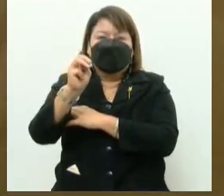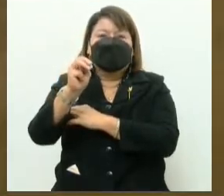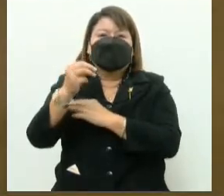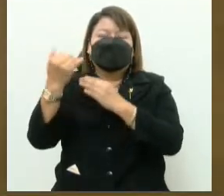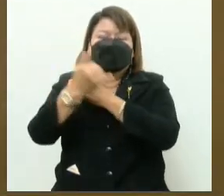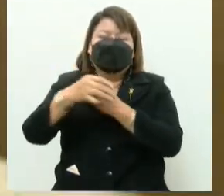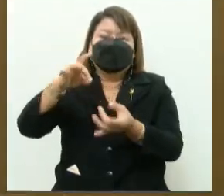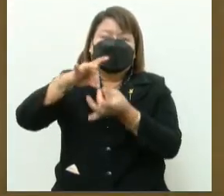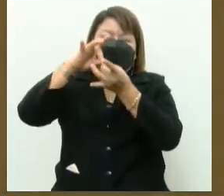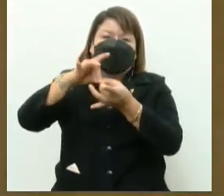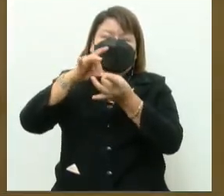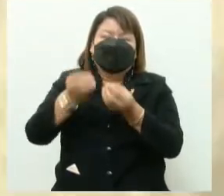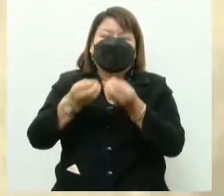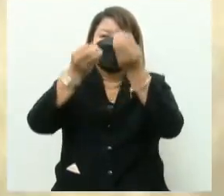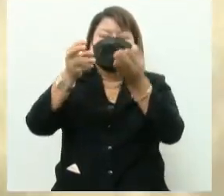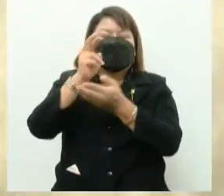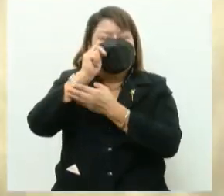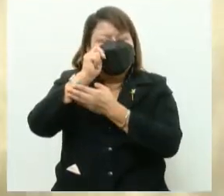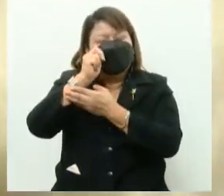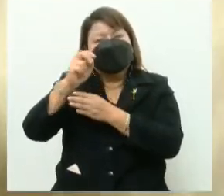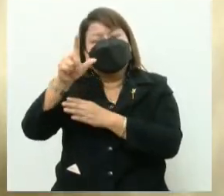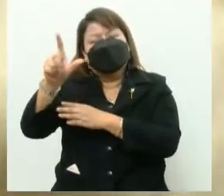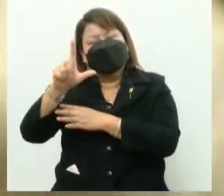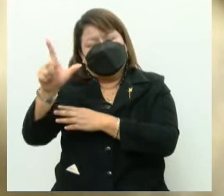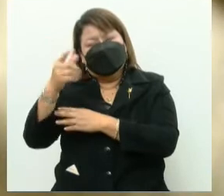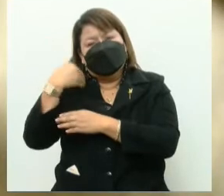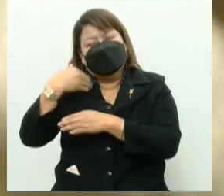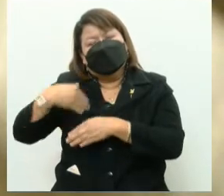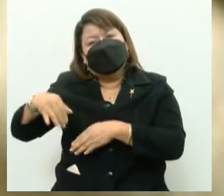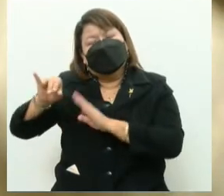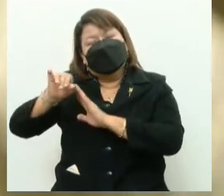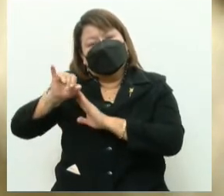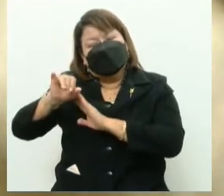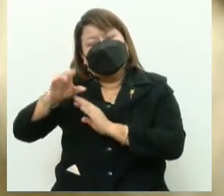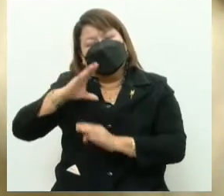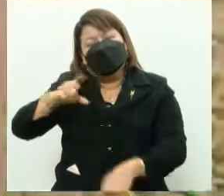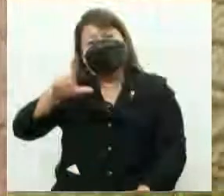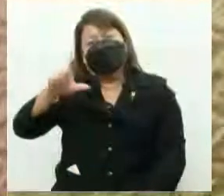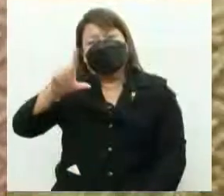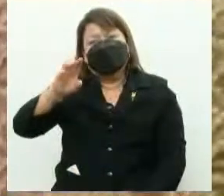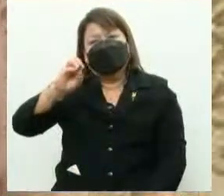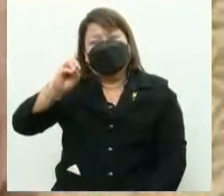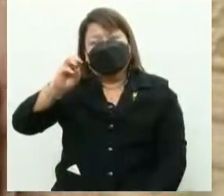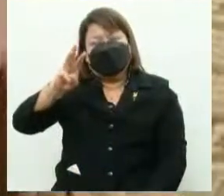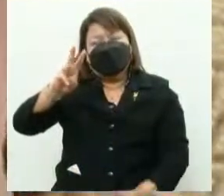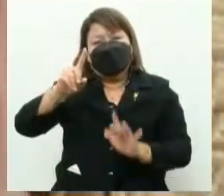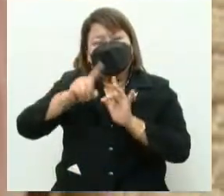น้ำเมืองตะลุงส่งสวยผ้าไหมและเมืองละโวส่งสวยปลาแห้ง